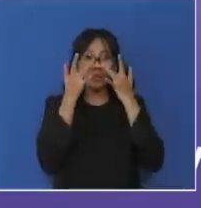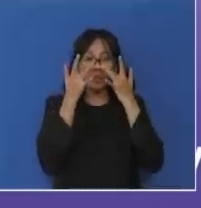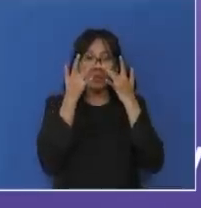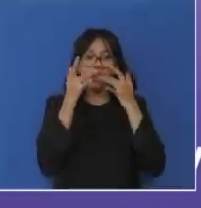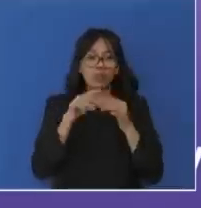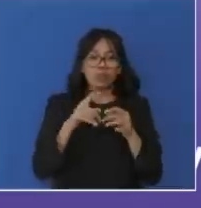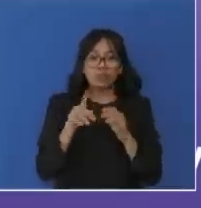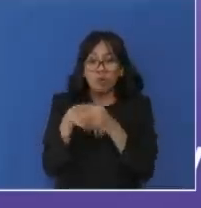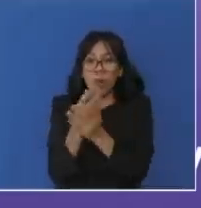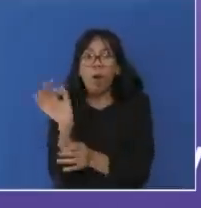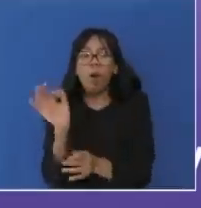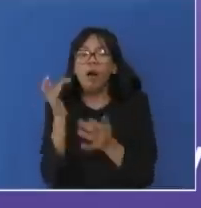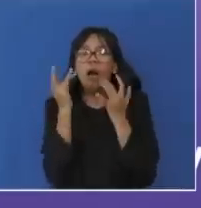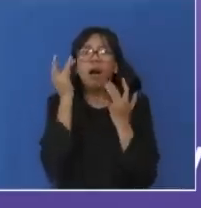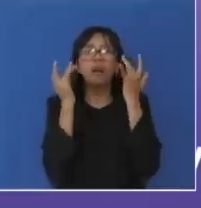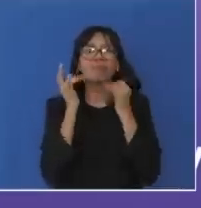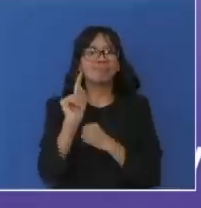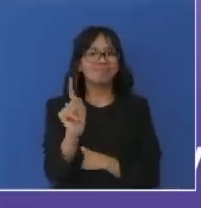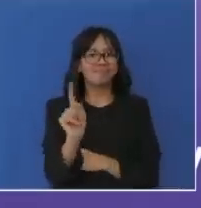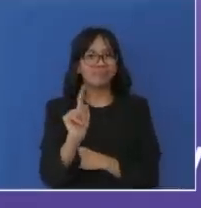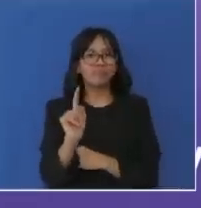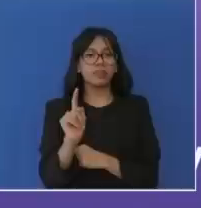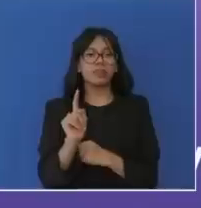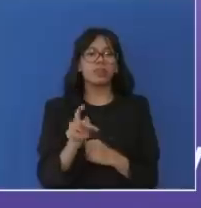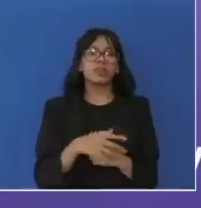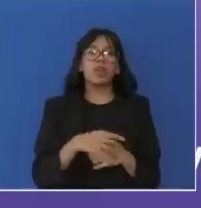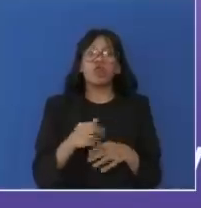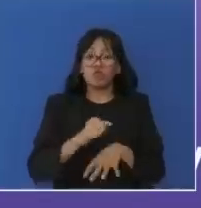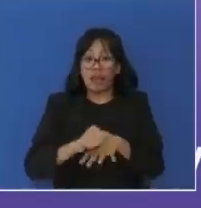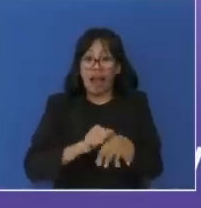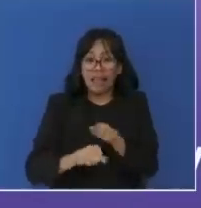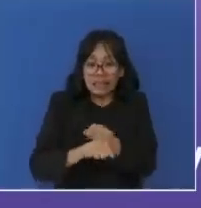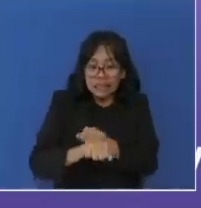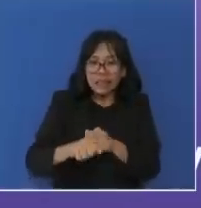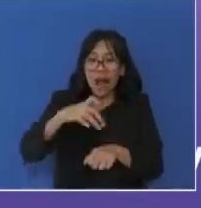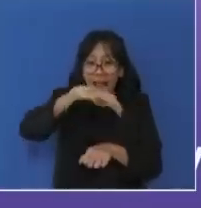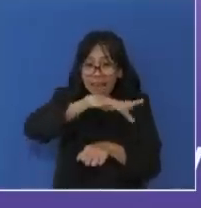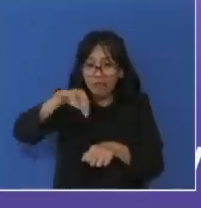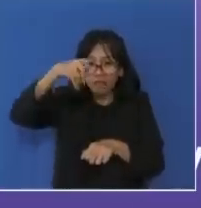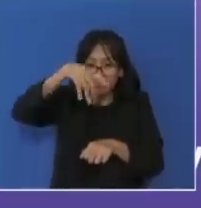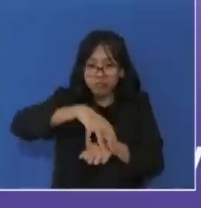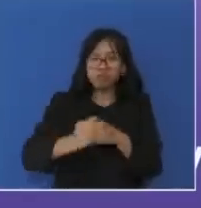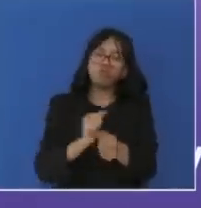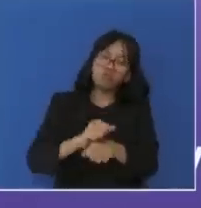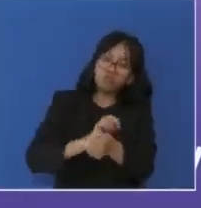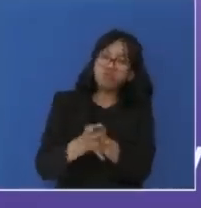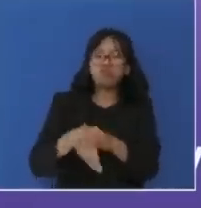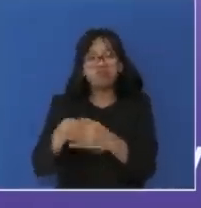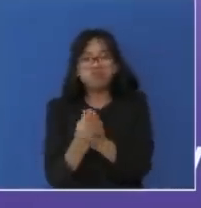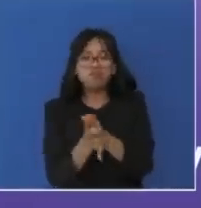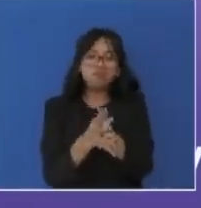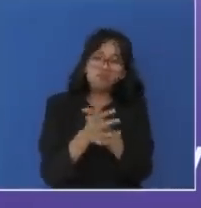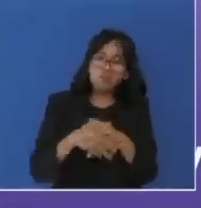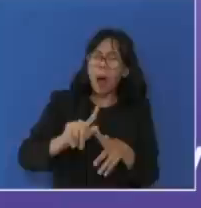sebelum mencuci tangan Hai cuci tanganlah pakai sabun dengan air yang mengalir sampai bersih